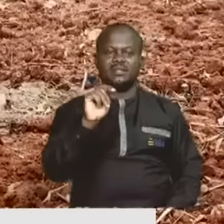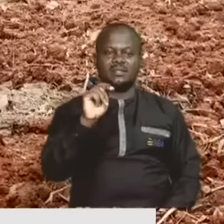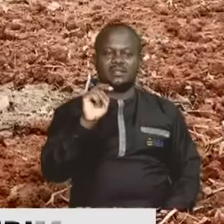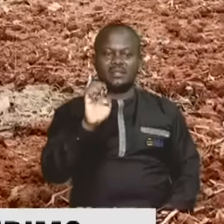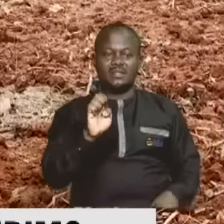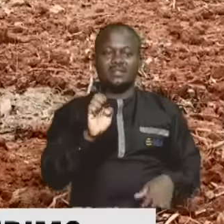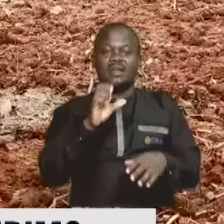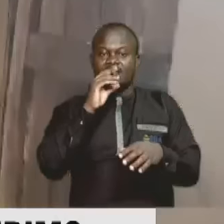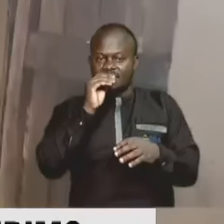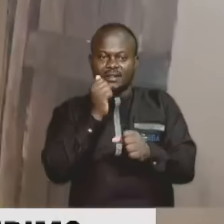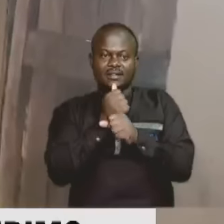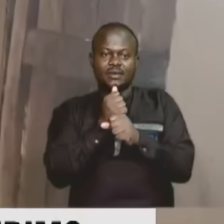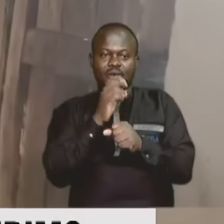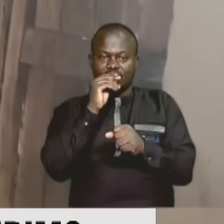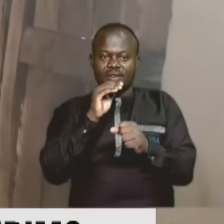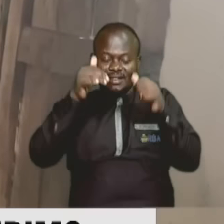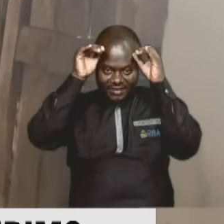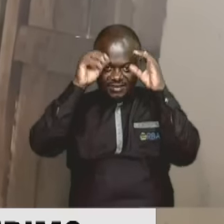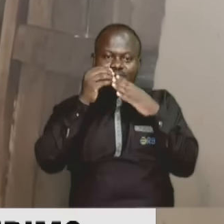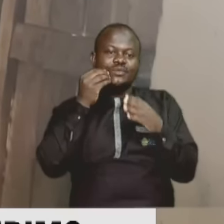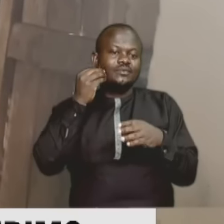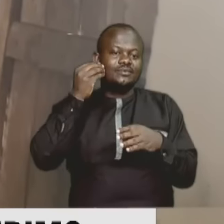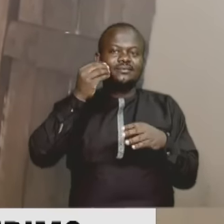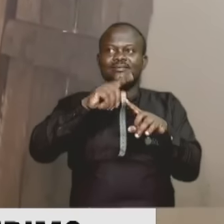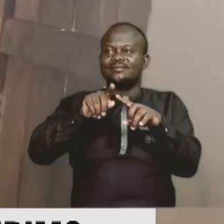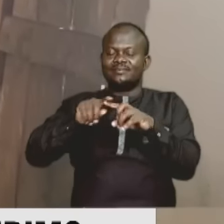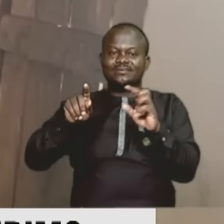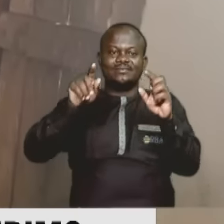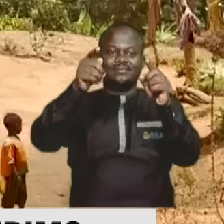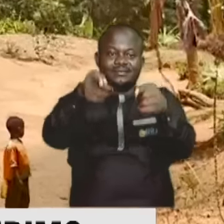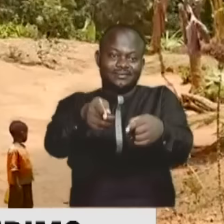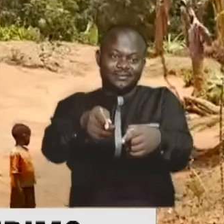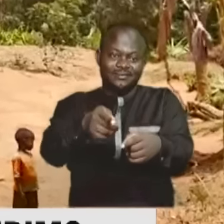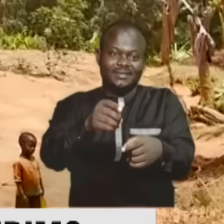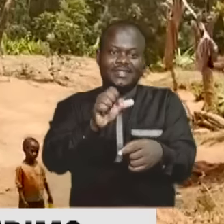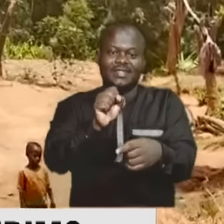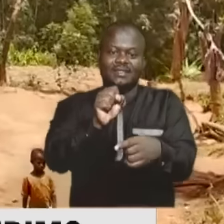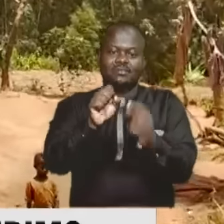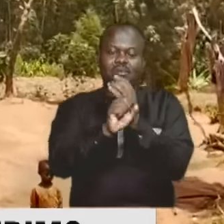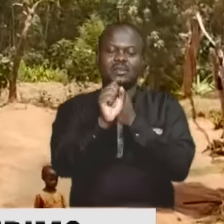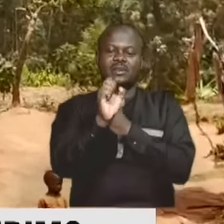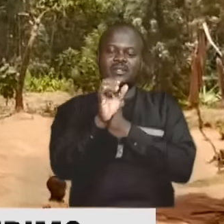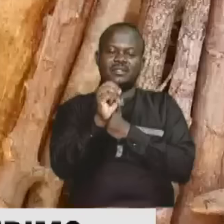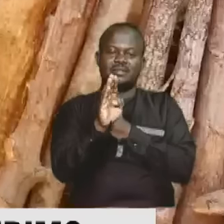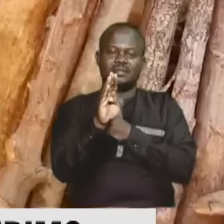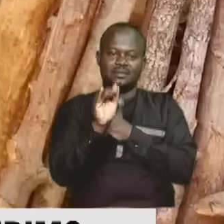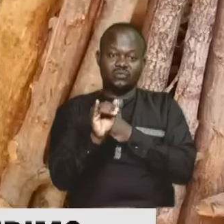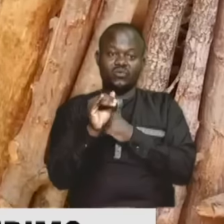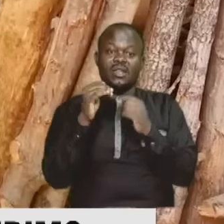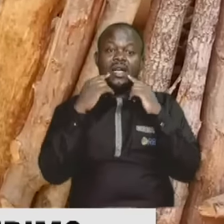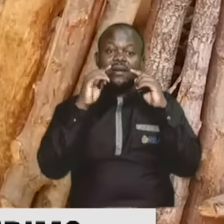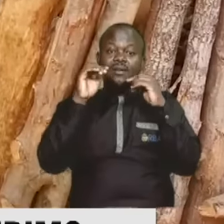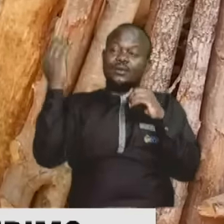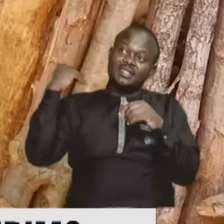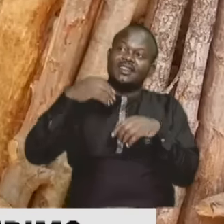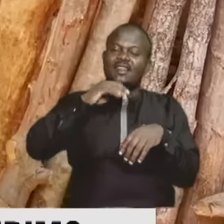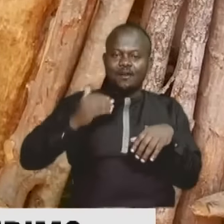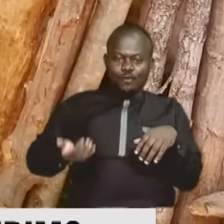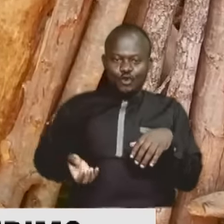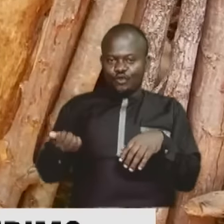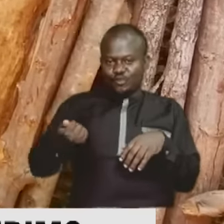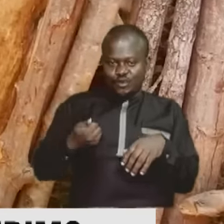birori bitandukanye. Tumusanzi wa hatuye mu kagari ka Cyendajuru mu murenge wa Simbi mu karere ka Huye. Ahamya ko kera nta mugore cyangwa